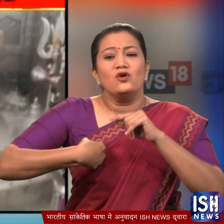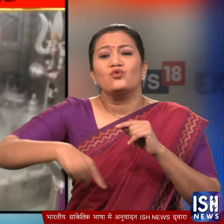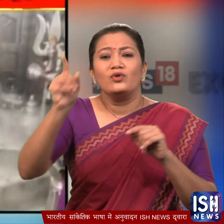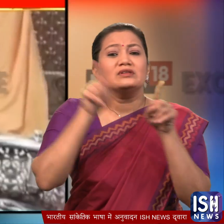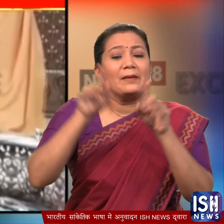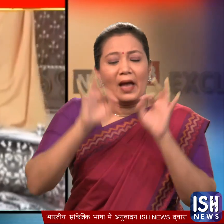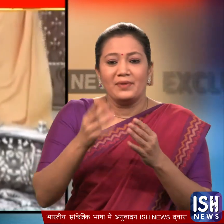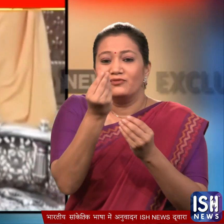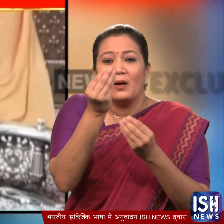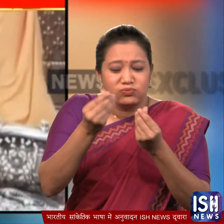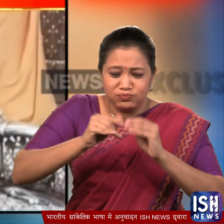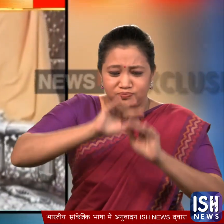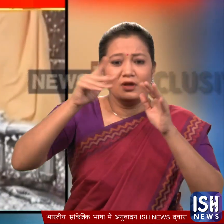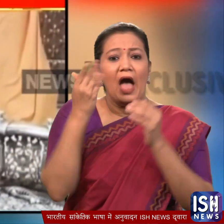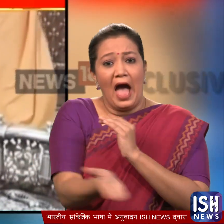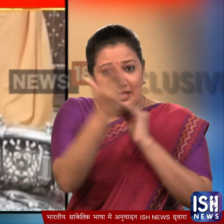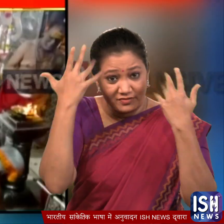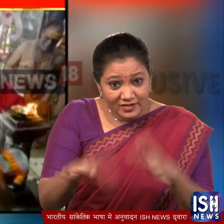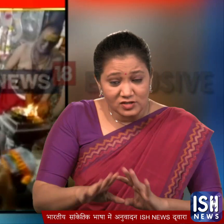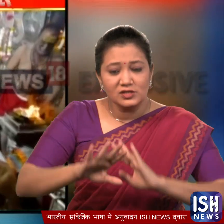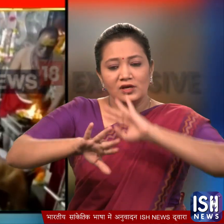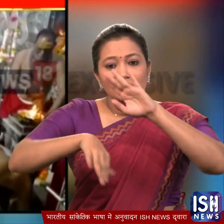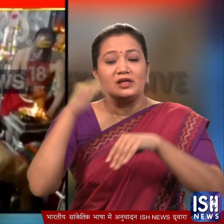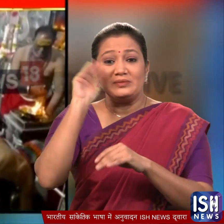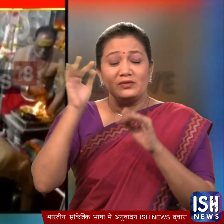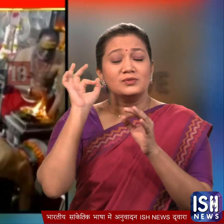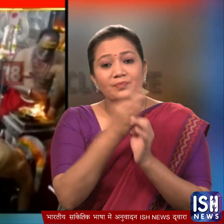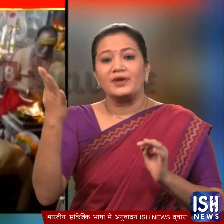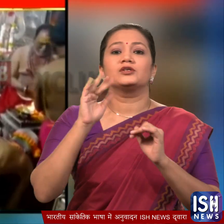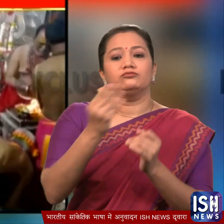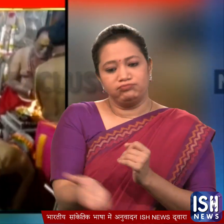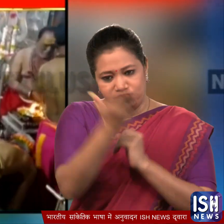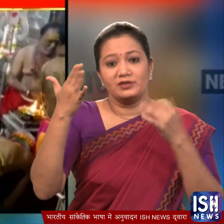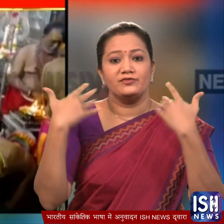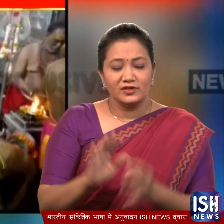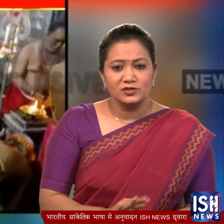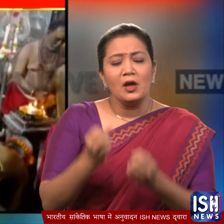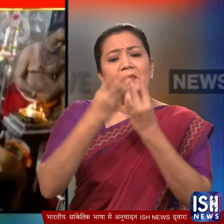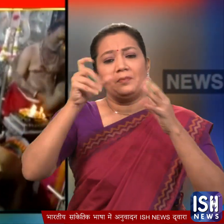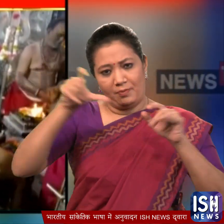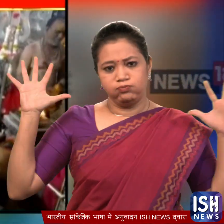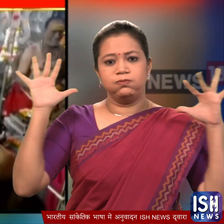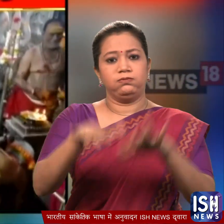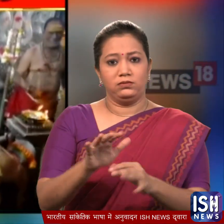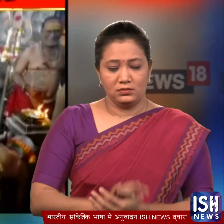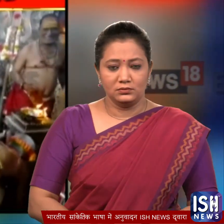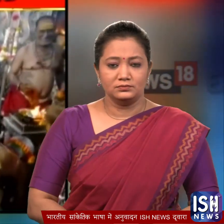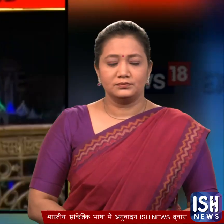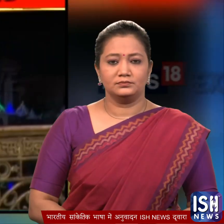मंदिर में रोजाना की तरह पहले भस्म आरती हुई, जिसके बाद महाशिवरात्रि पर विशेष आरती भी की गई, जिसमें कई लोग शामिल